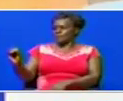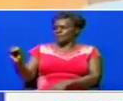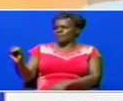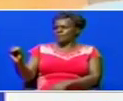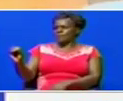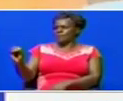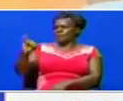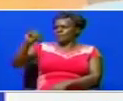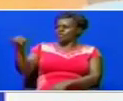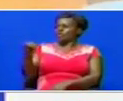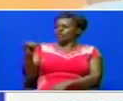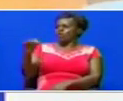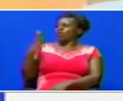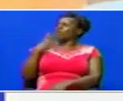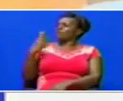Shakalaka Jirongo,